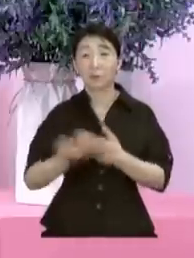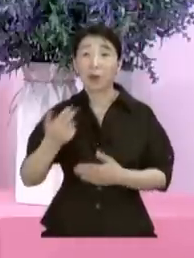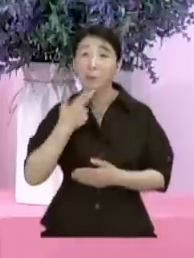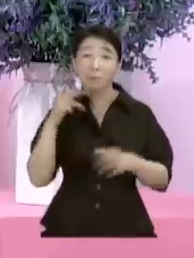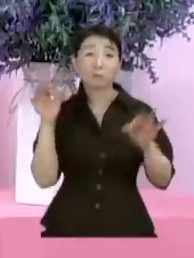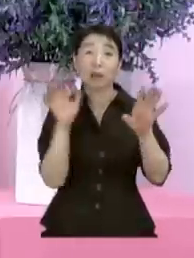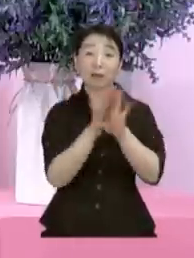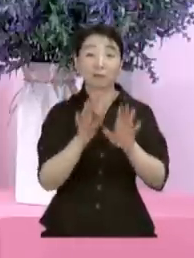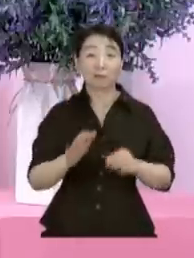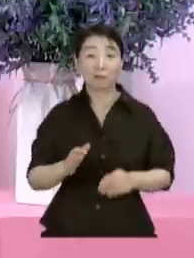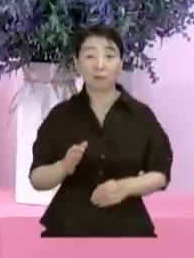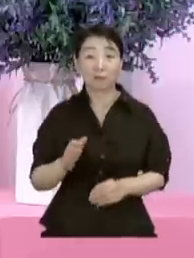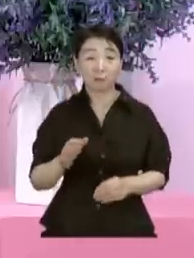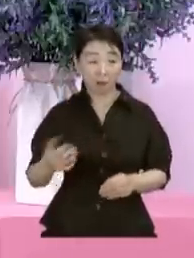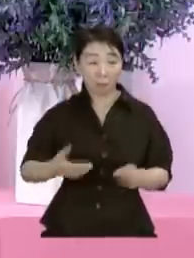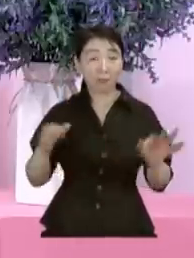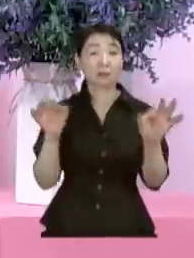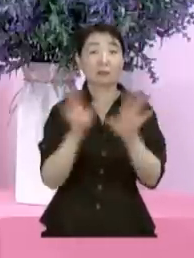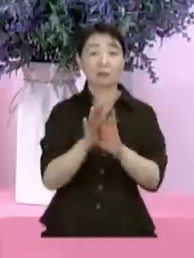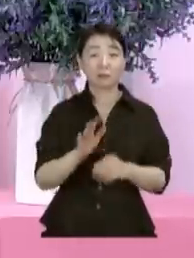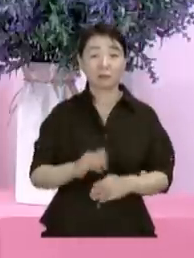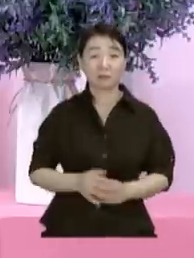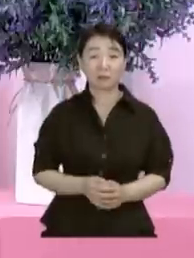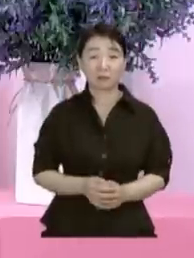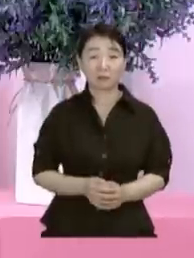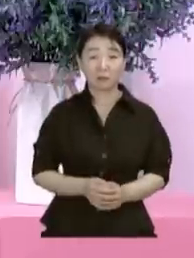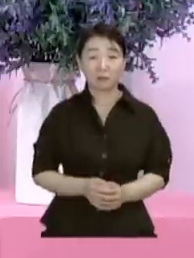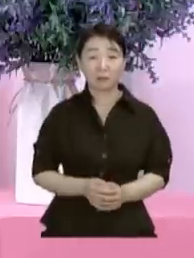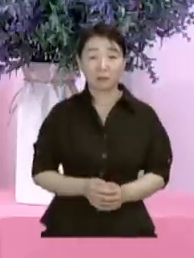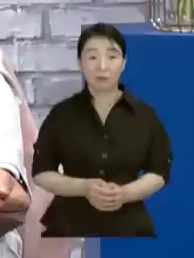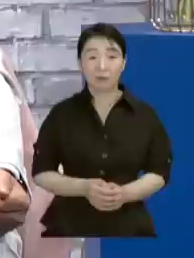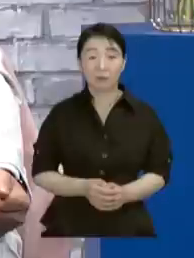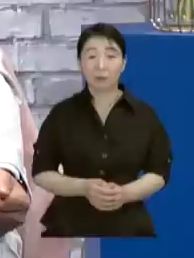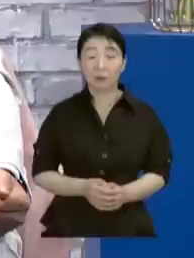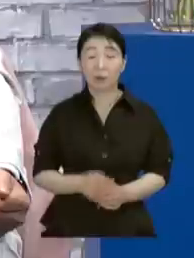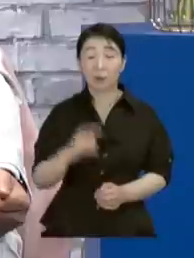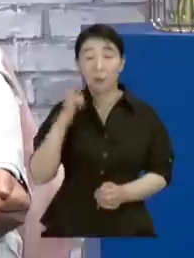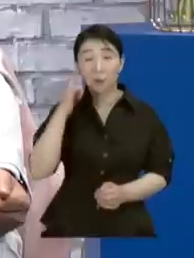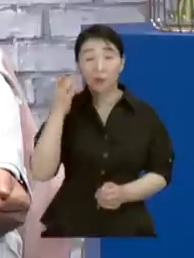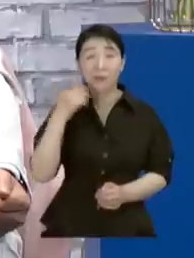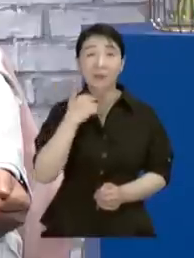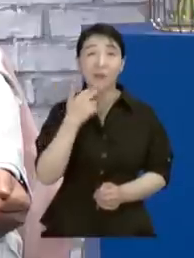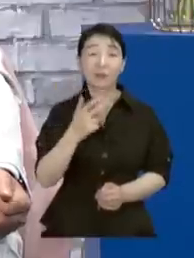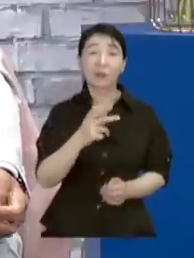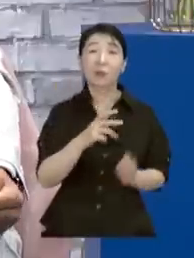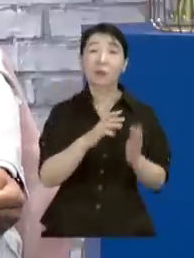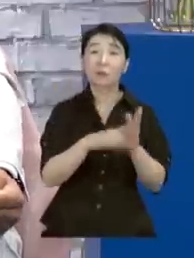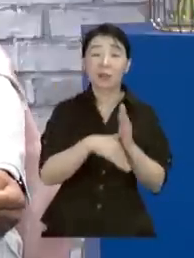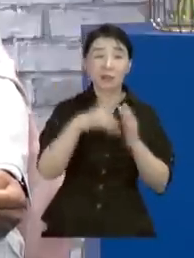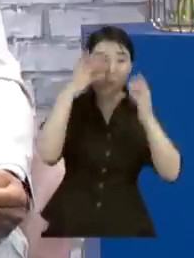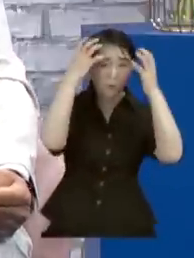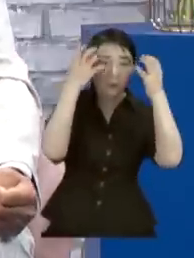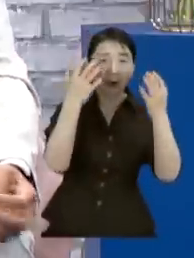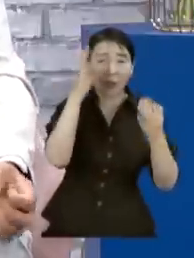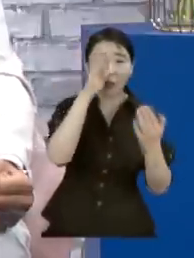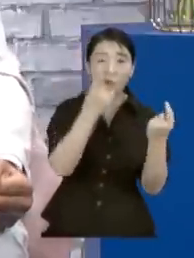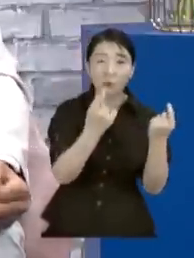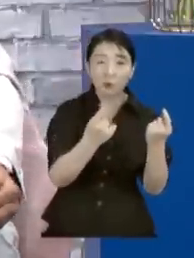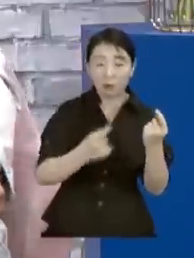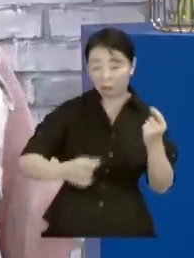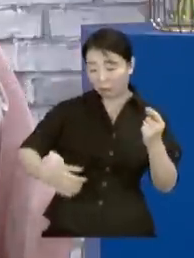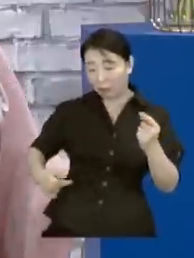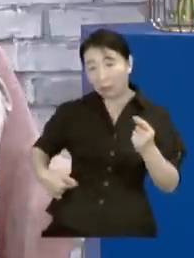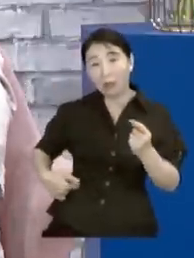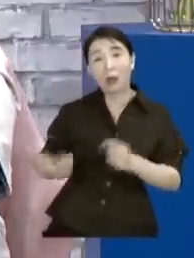거예요. 하나도 안 아픈 거예요, 제가. 일곱 살 부스럼이 또 한 번 옆구리로 왔는데 네. 또 순종하니까 그러니까